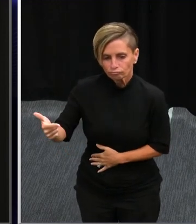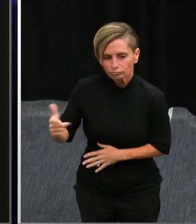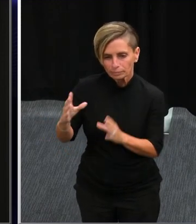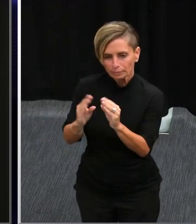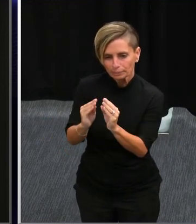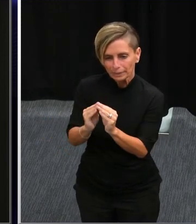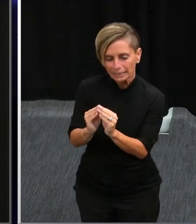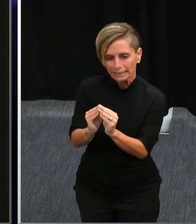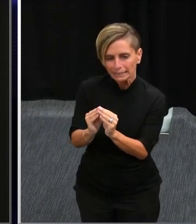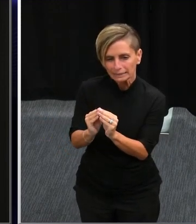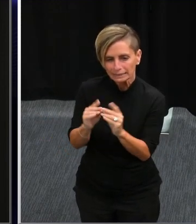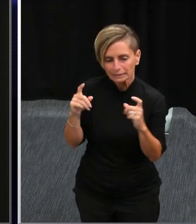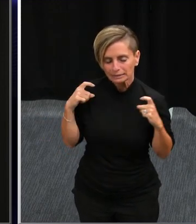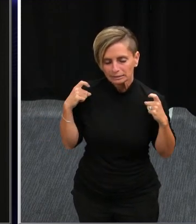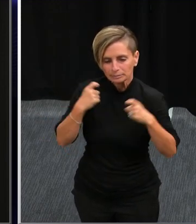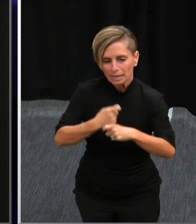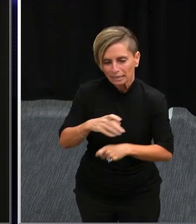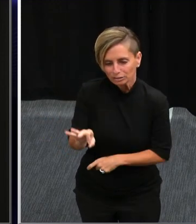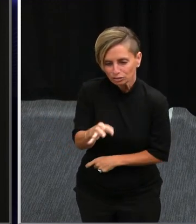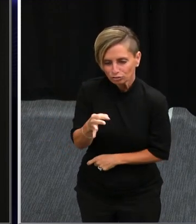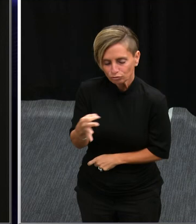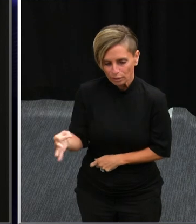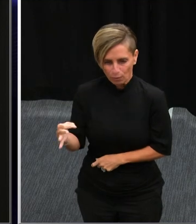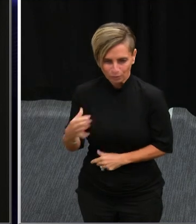briefing in Creole. So thank you very much.